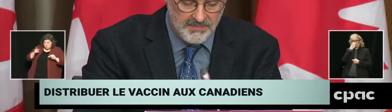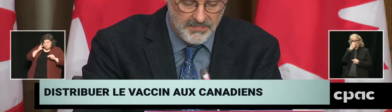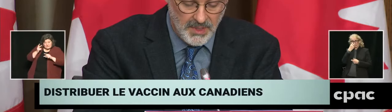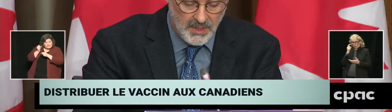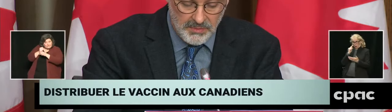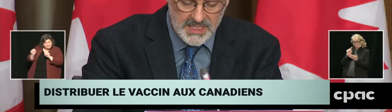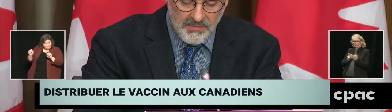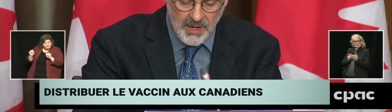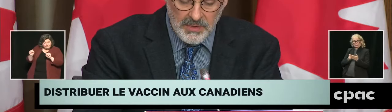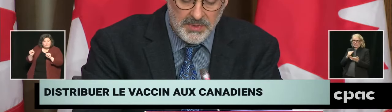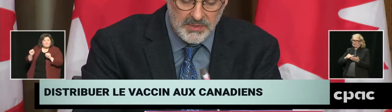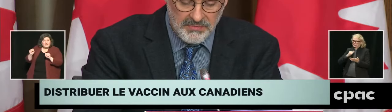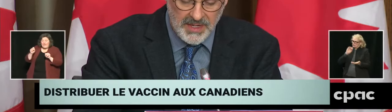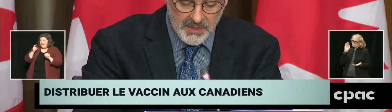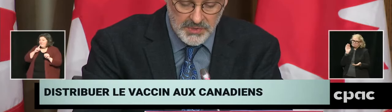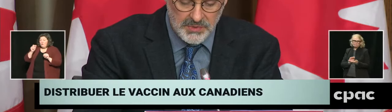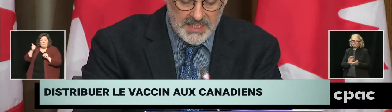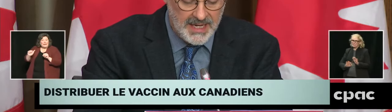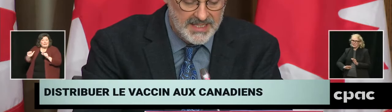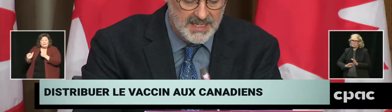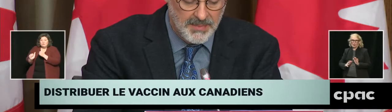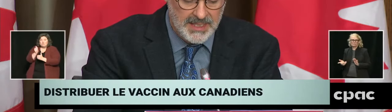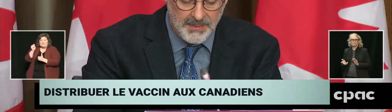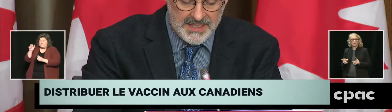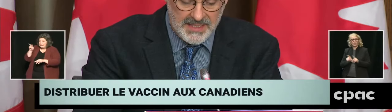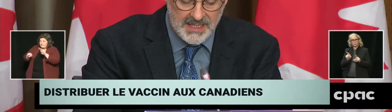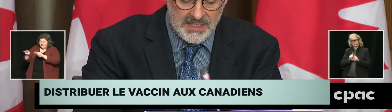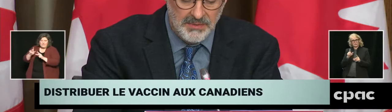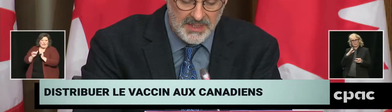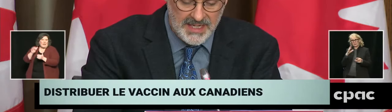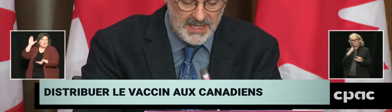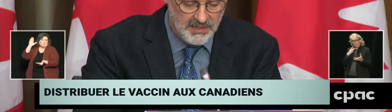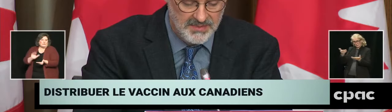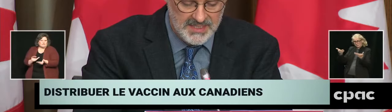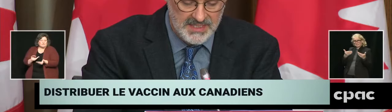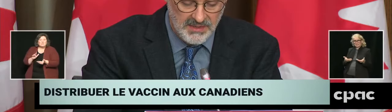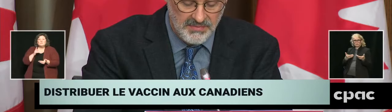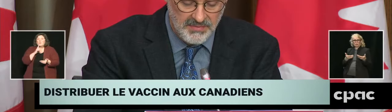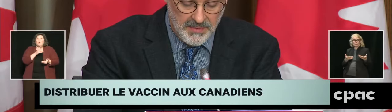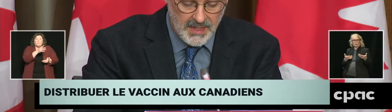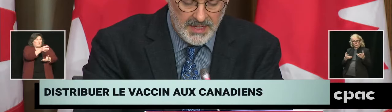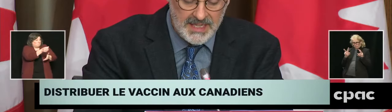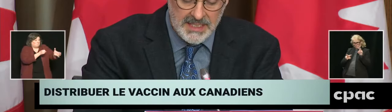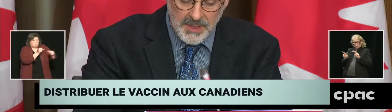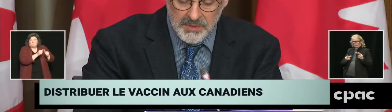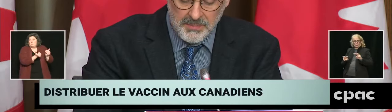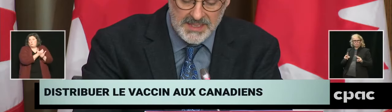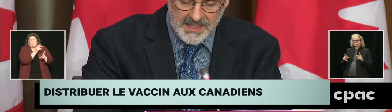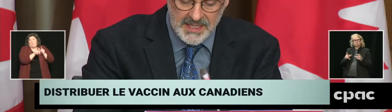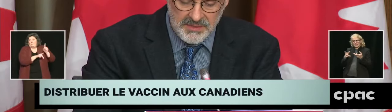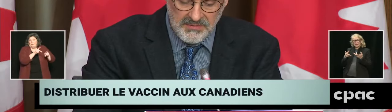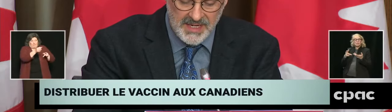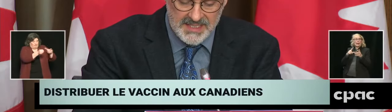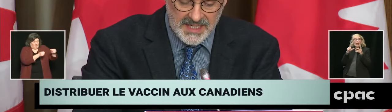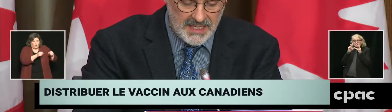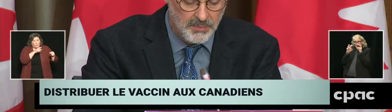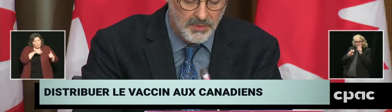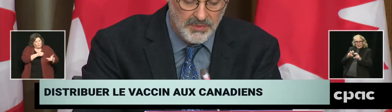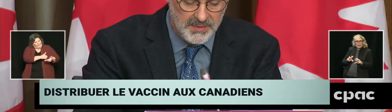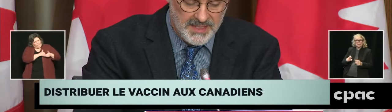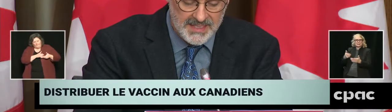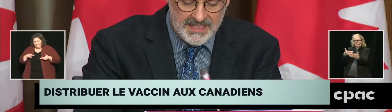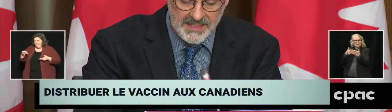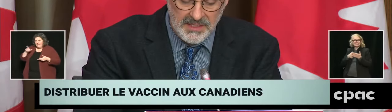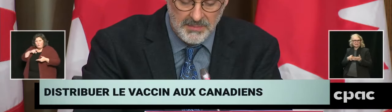constaté. Nous avons alloué de nouvelles ressources à l'examen des présentations liées à la COVID-19. L'examen d'une présentation de vaccin qui